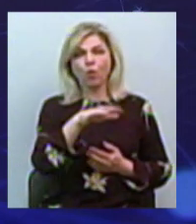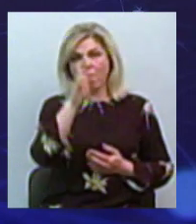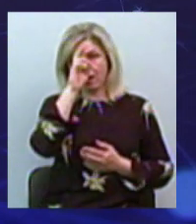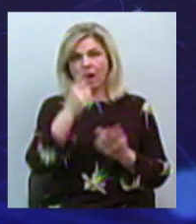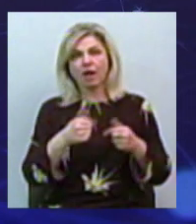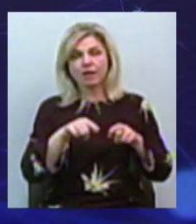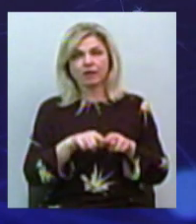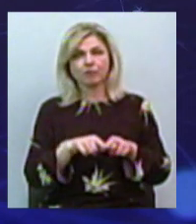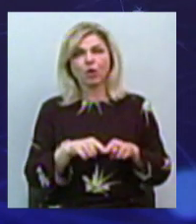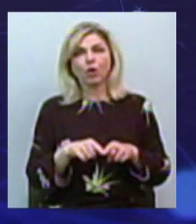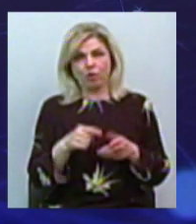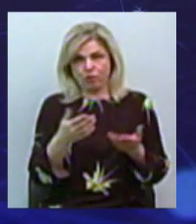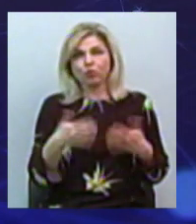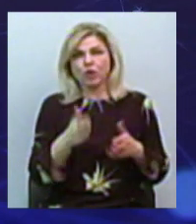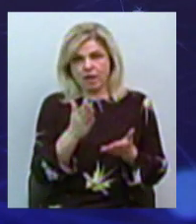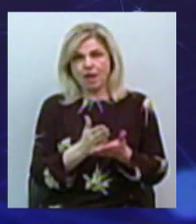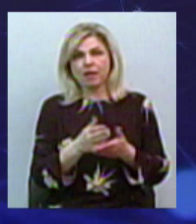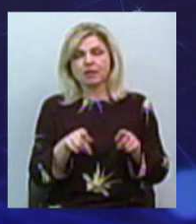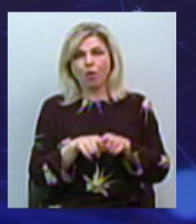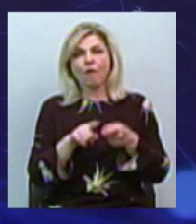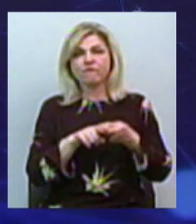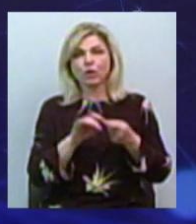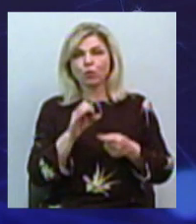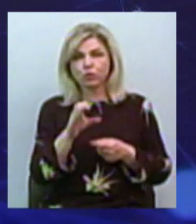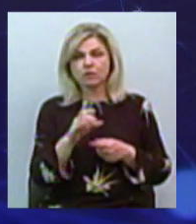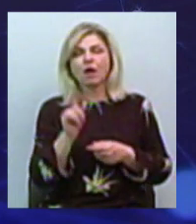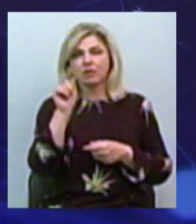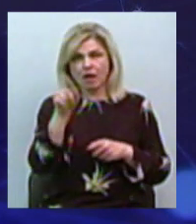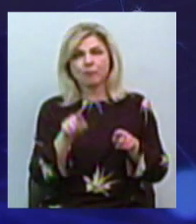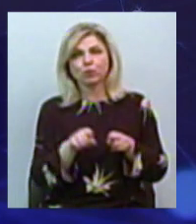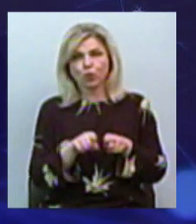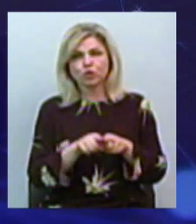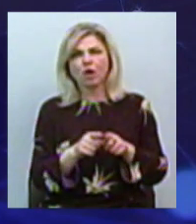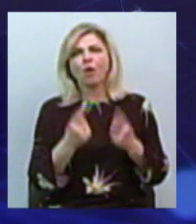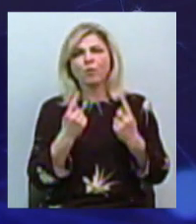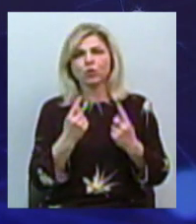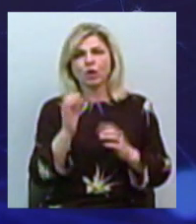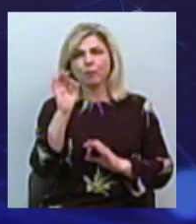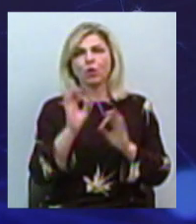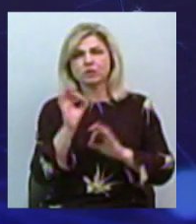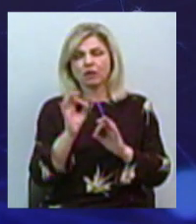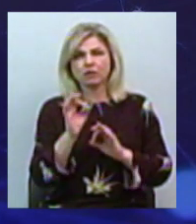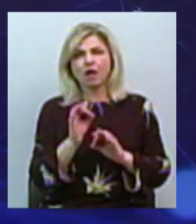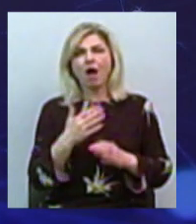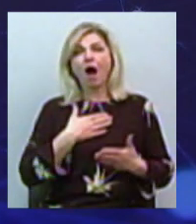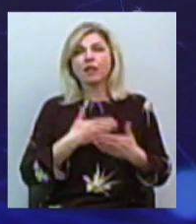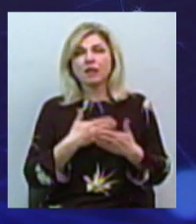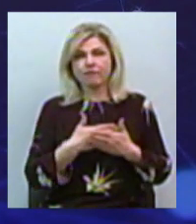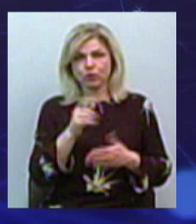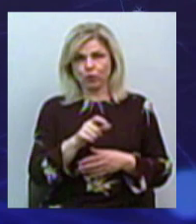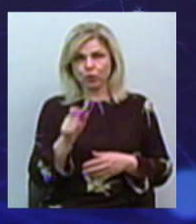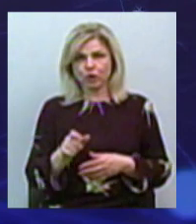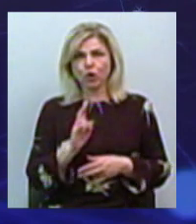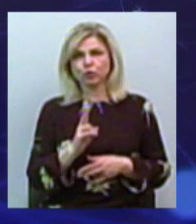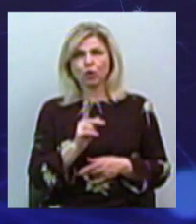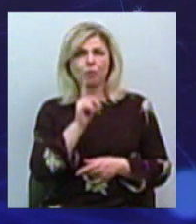вже стикнулися з тим вірусом, там також і досить великий відсоток активних людей, які ведуть активний образ